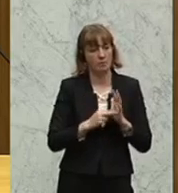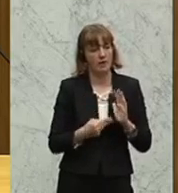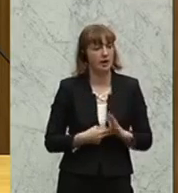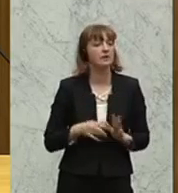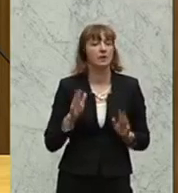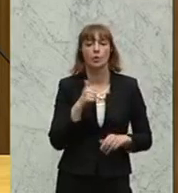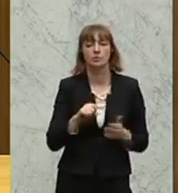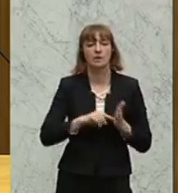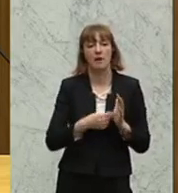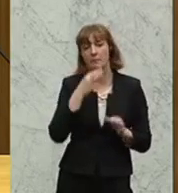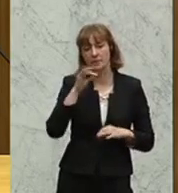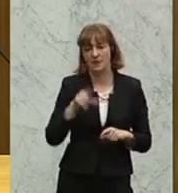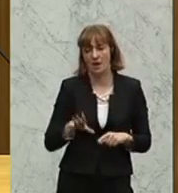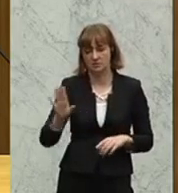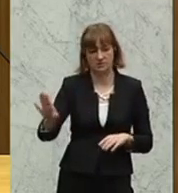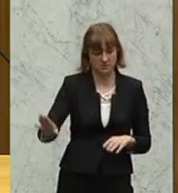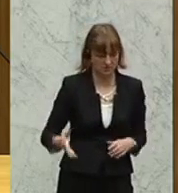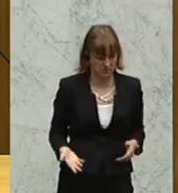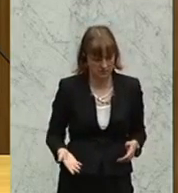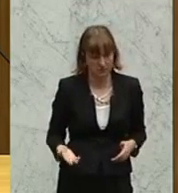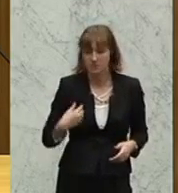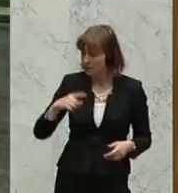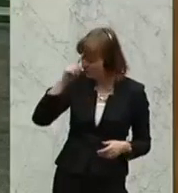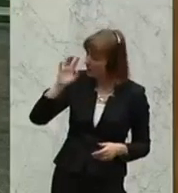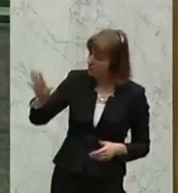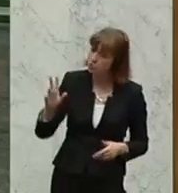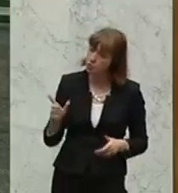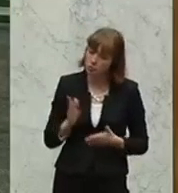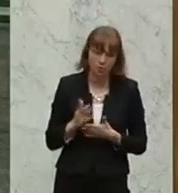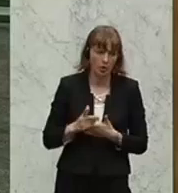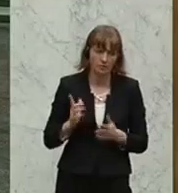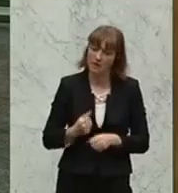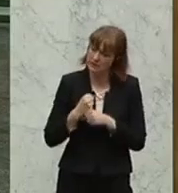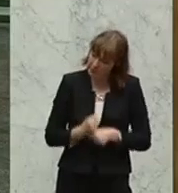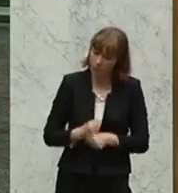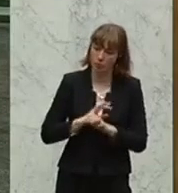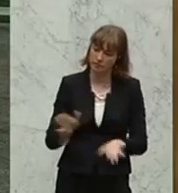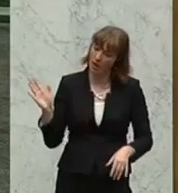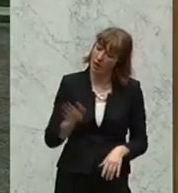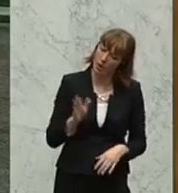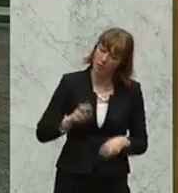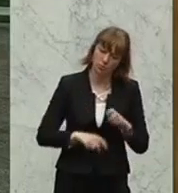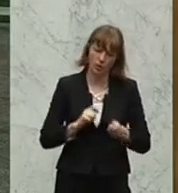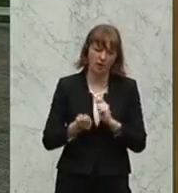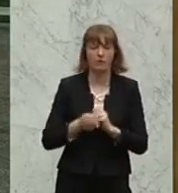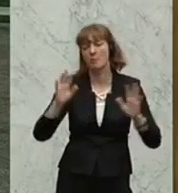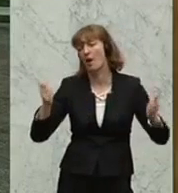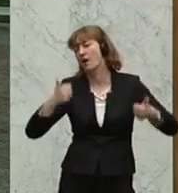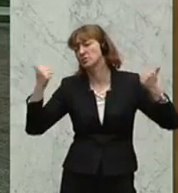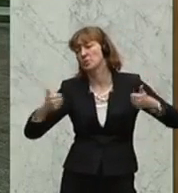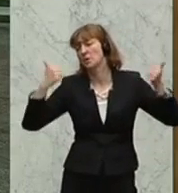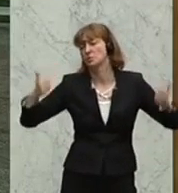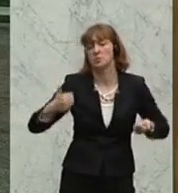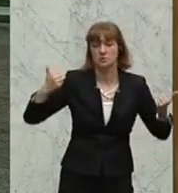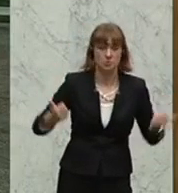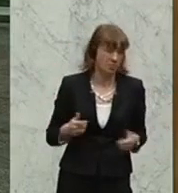macht. Dass wir nämlich, wenn wir die untersten und die unteren Einkommen entlasten wollen, uns das Geld dort holen, wo es liegt. Und